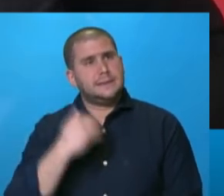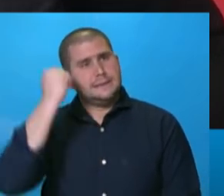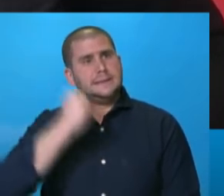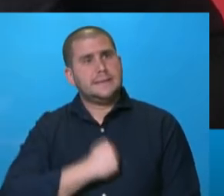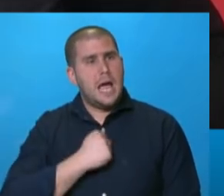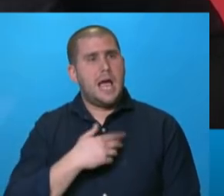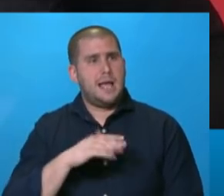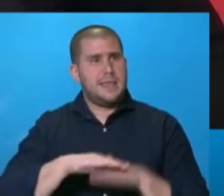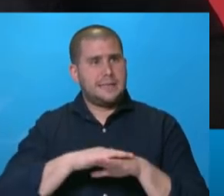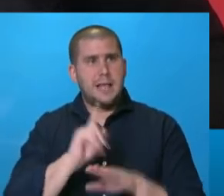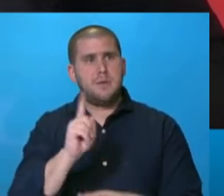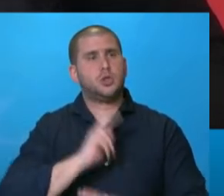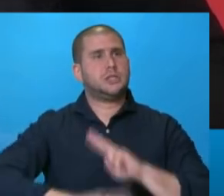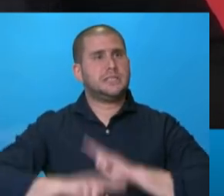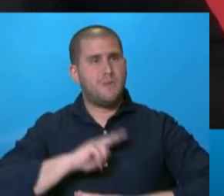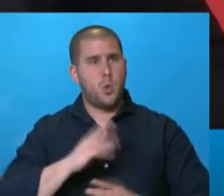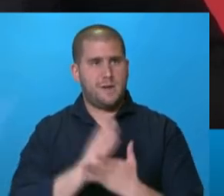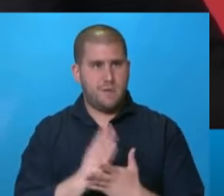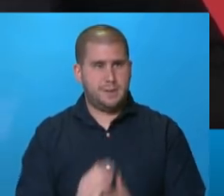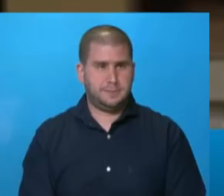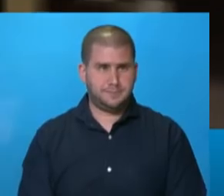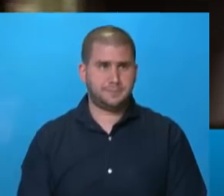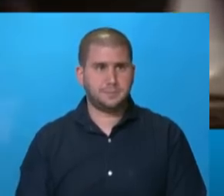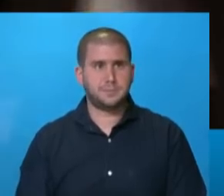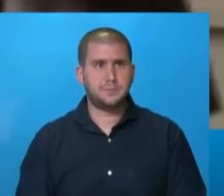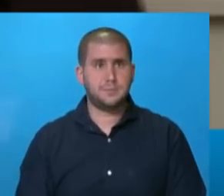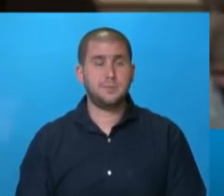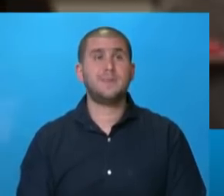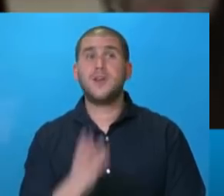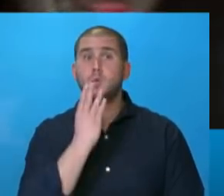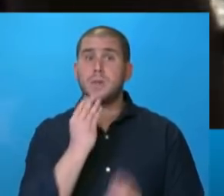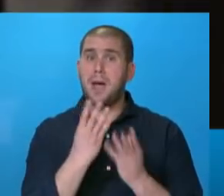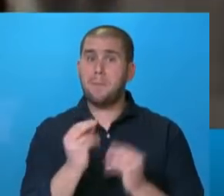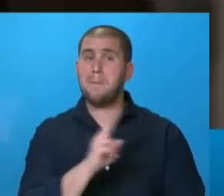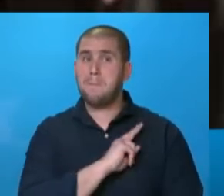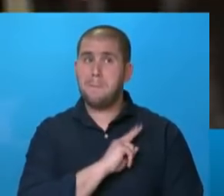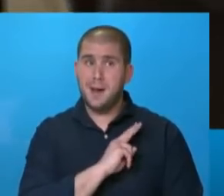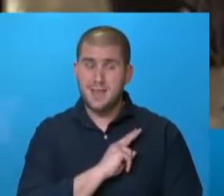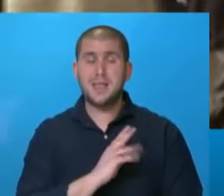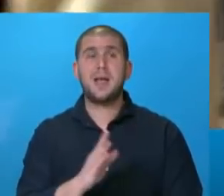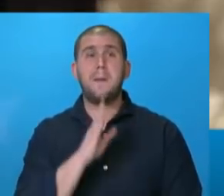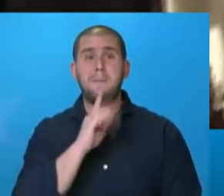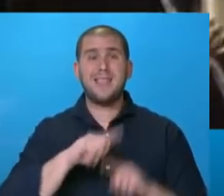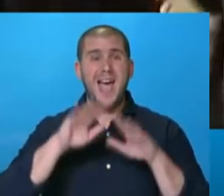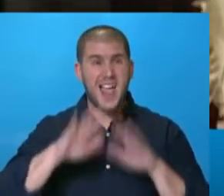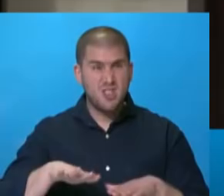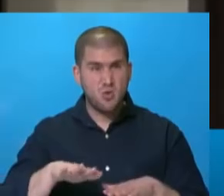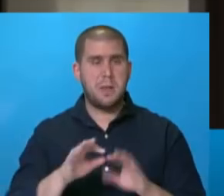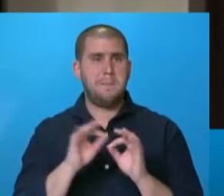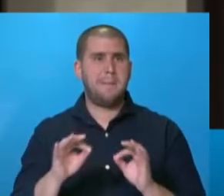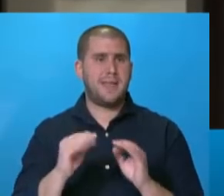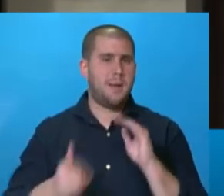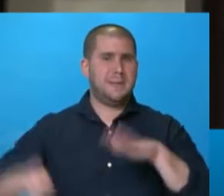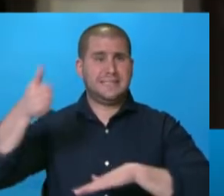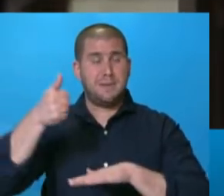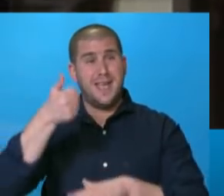and apologies to those that had suffered. בעיני יהודים רבים בבריטניה, בעיית האנטישמיות בלייבור מתחילה בצמרת. אתמול